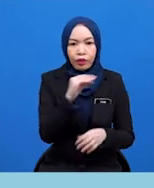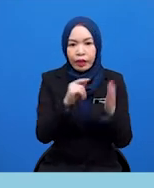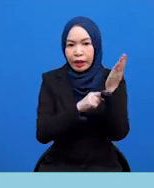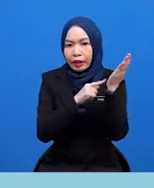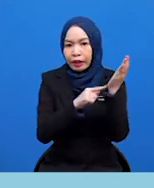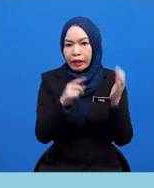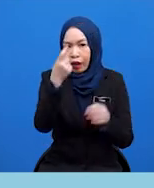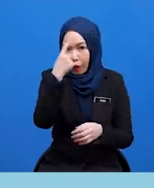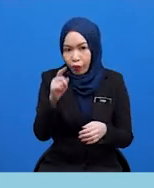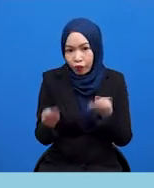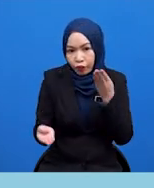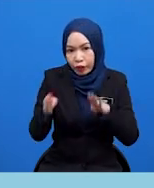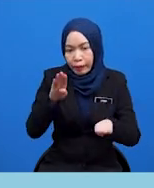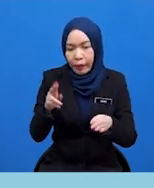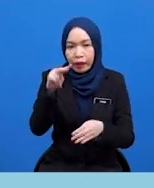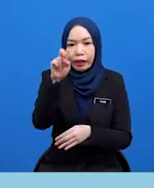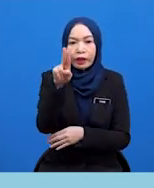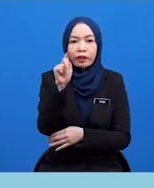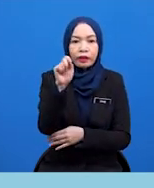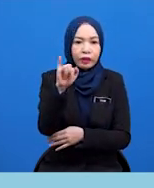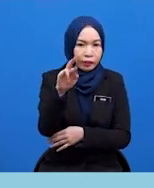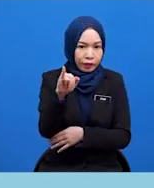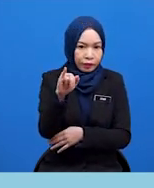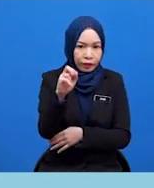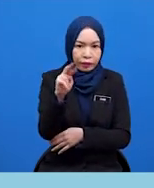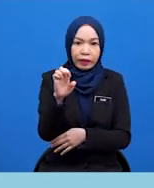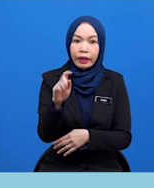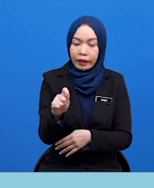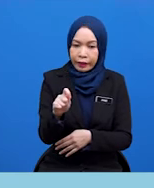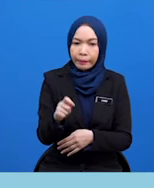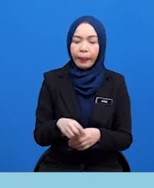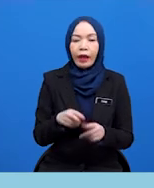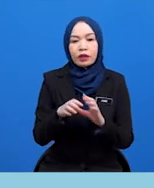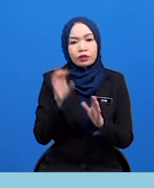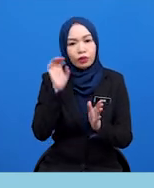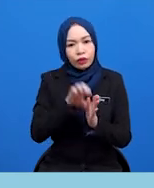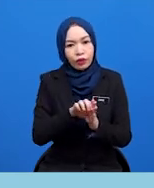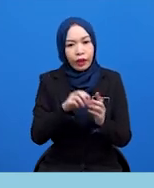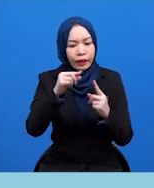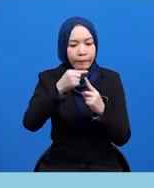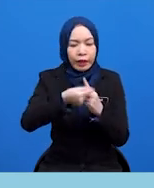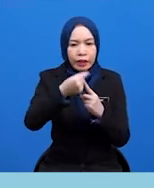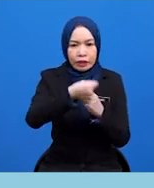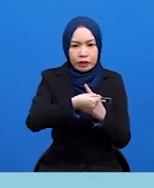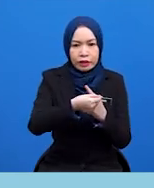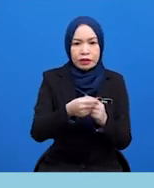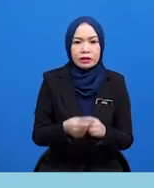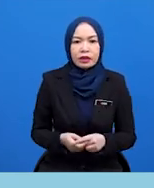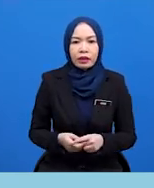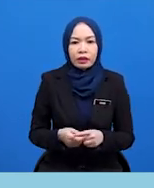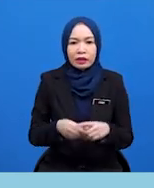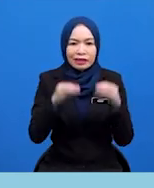tanah. Antara tanaman jangka pendek seperti pisang, jagung, betik, kacang tanah dan